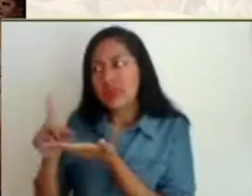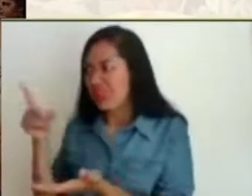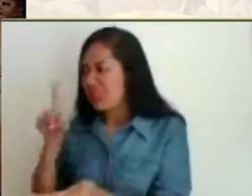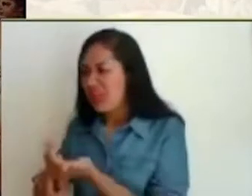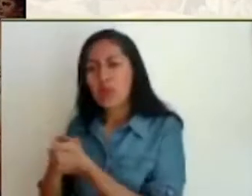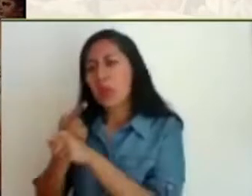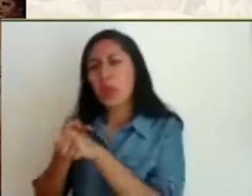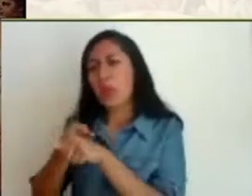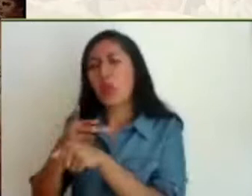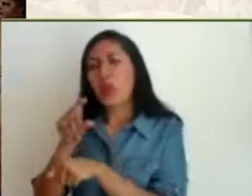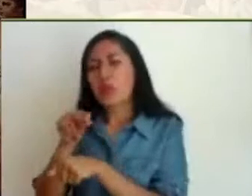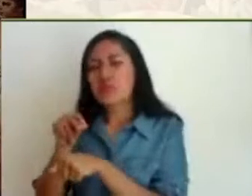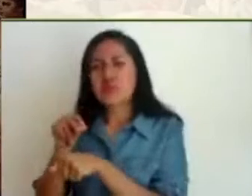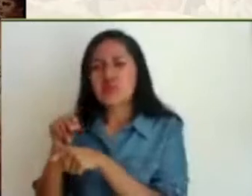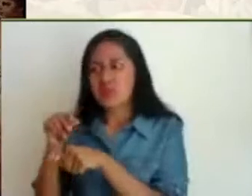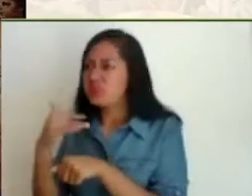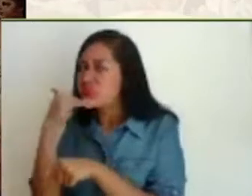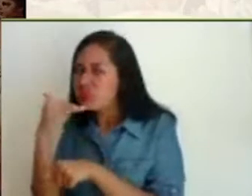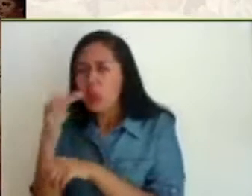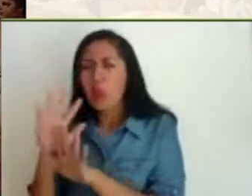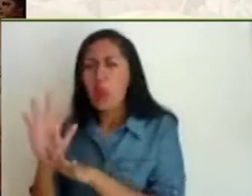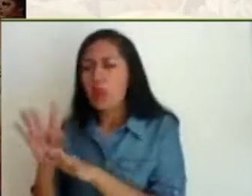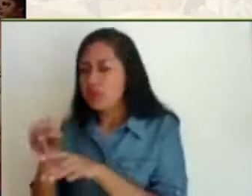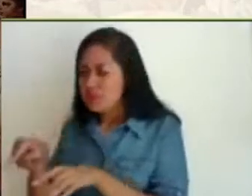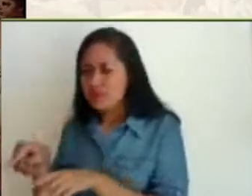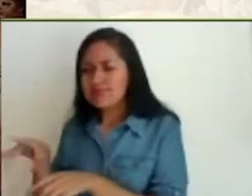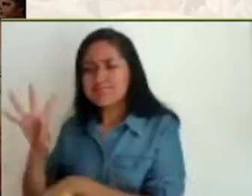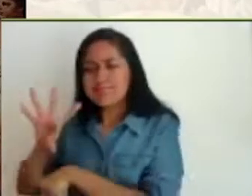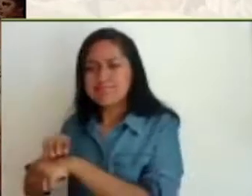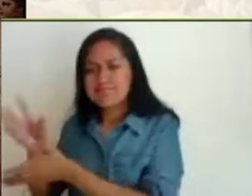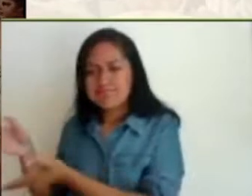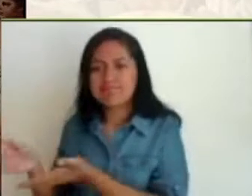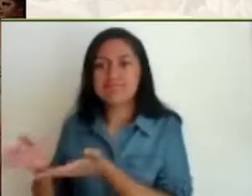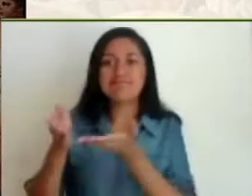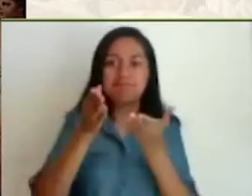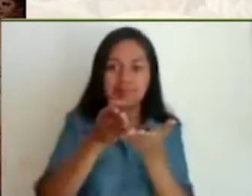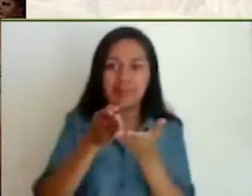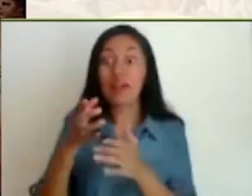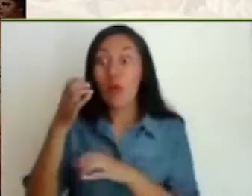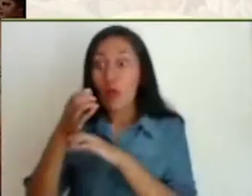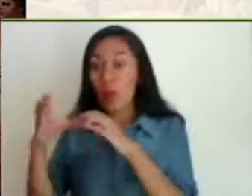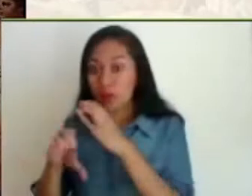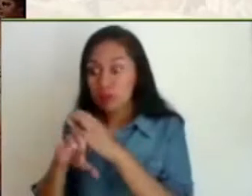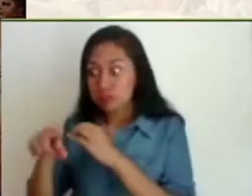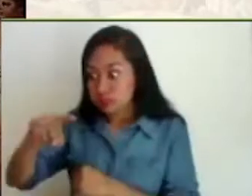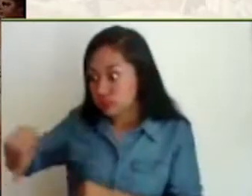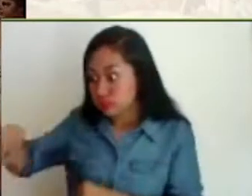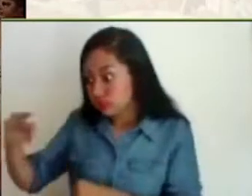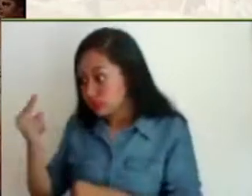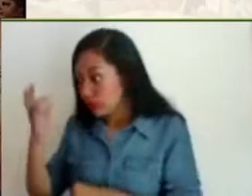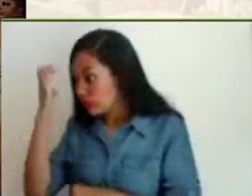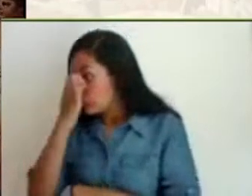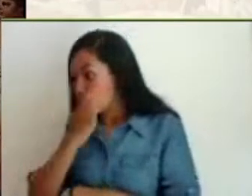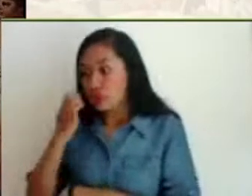dei suscettibili comprendeva tessuti, pelli, cordami, in genere quanto offriva una superficie pelosa, una